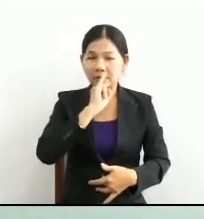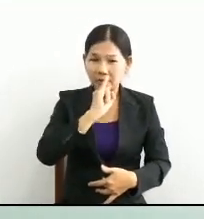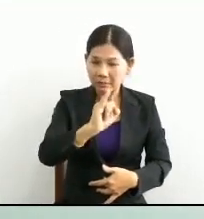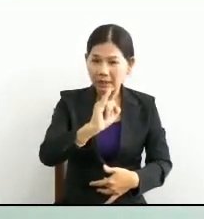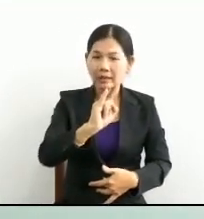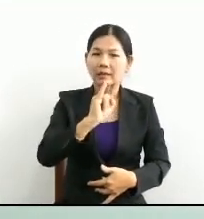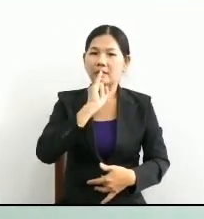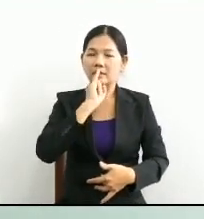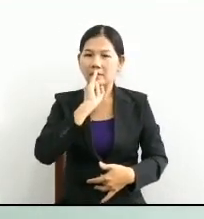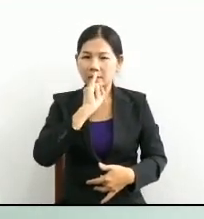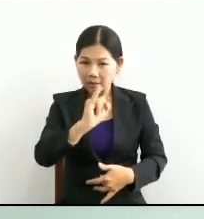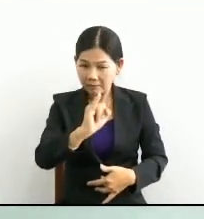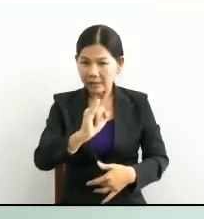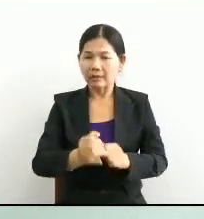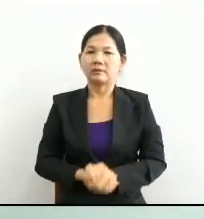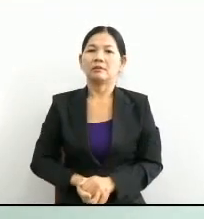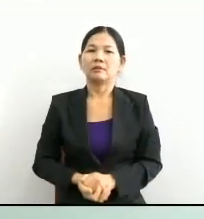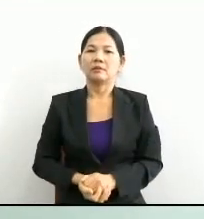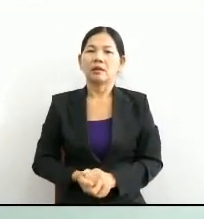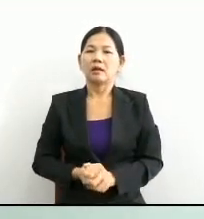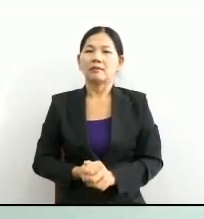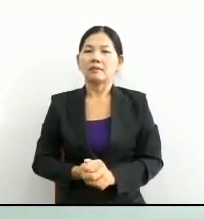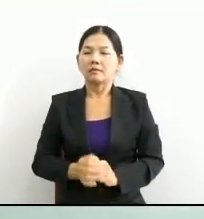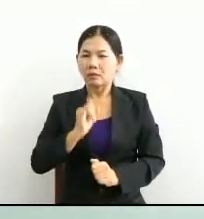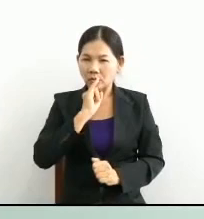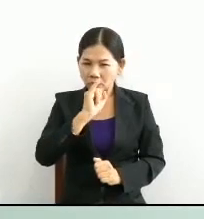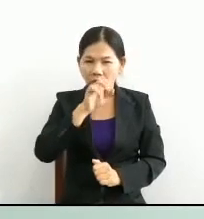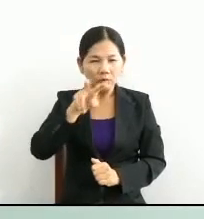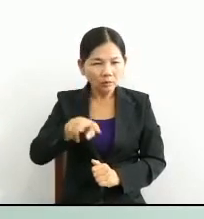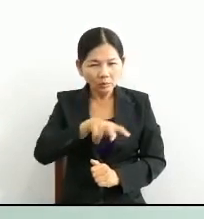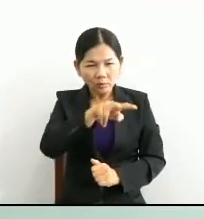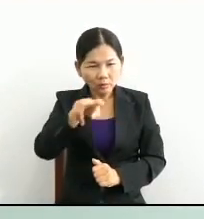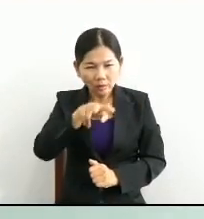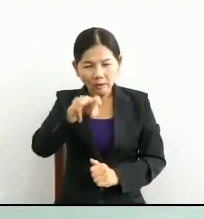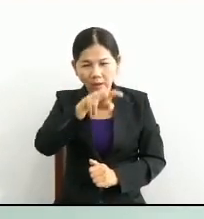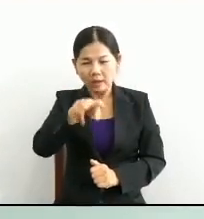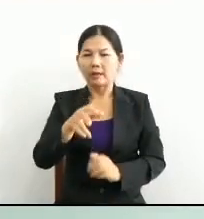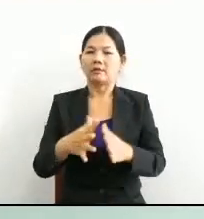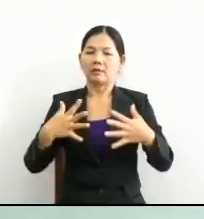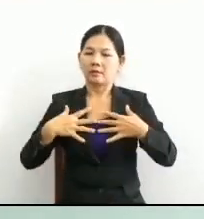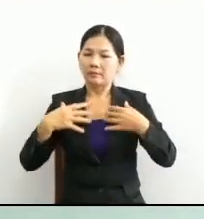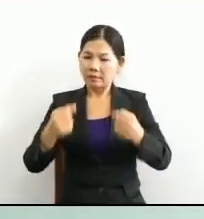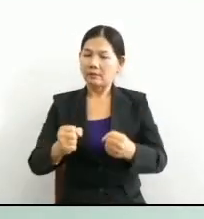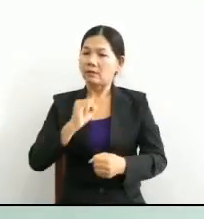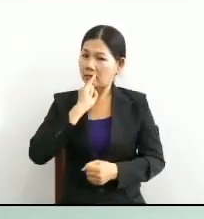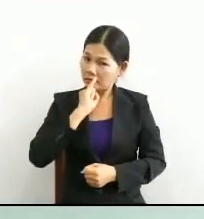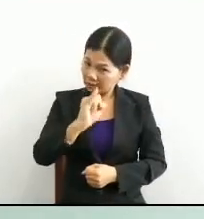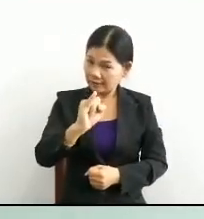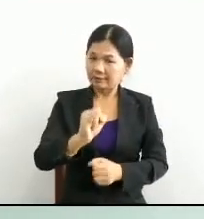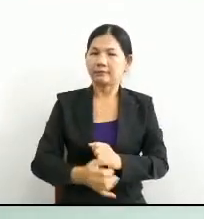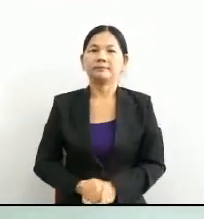ở dưới một tỉa vinh. Mình chăng hay con. Chà tái tỏ dưỡng nắng không nhằm. Dưỡng không thay xa sau cập hiếp tôi dưỡng chập chia xa